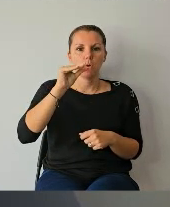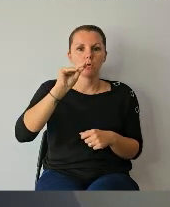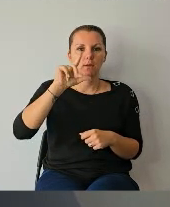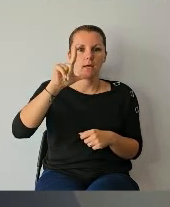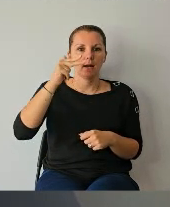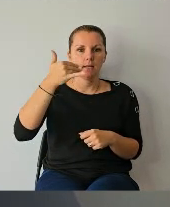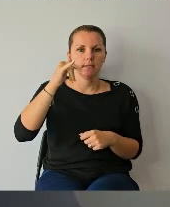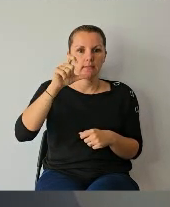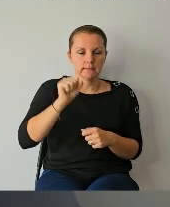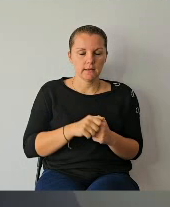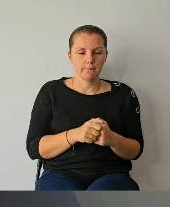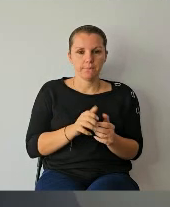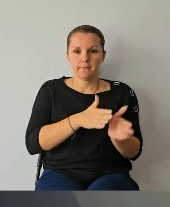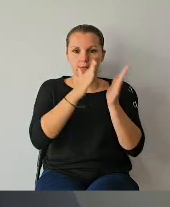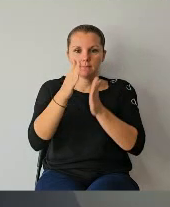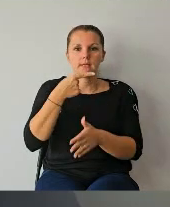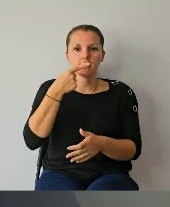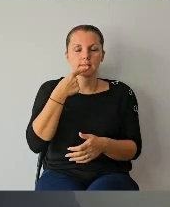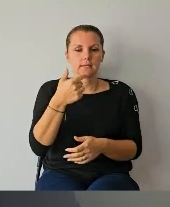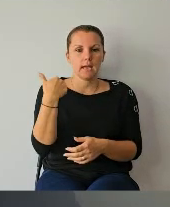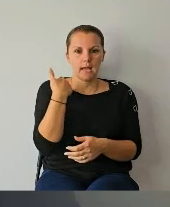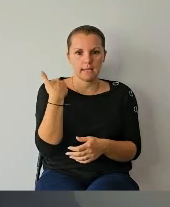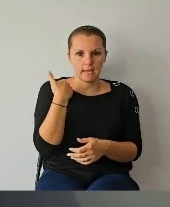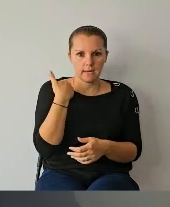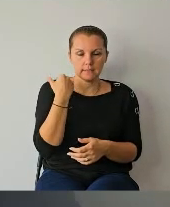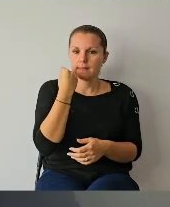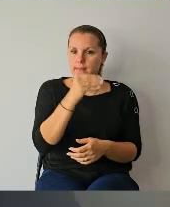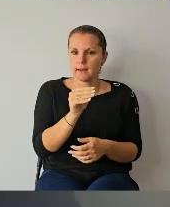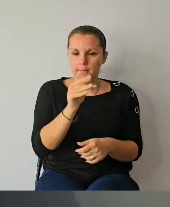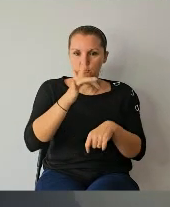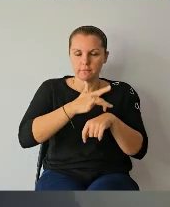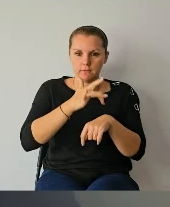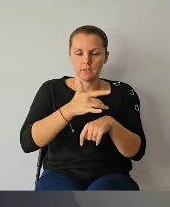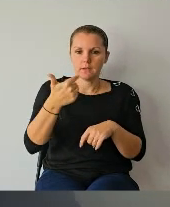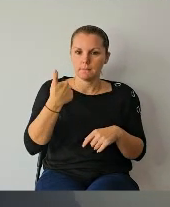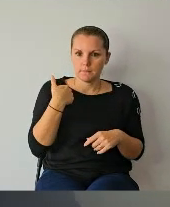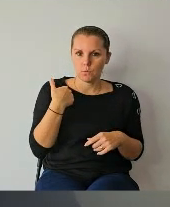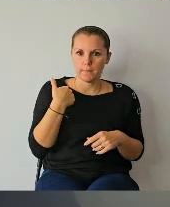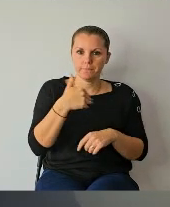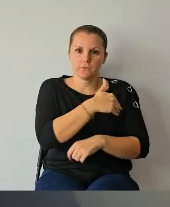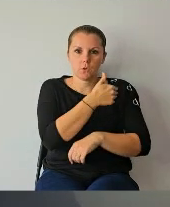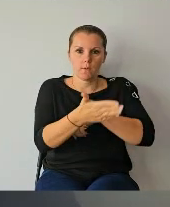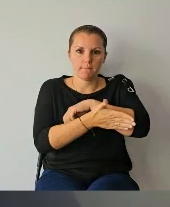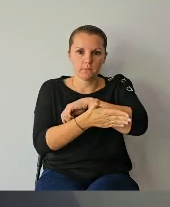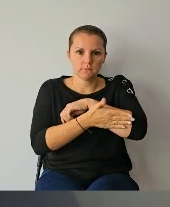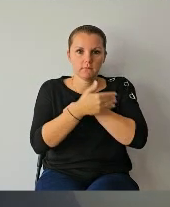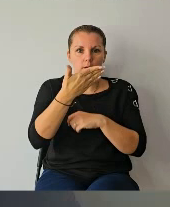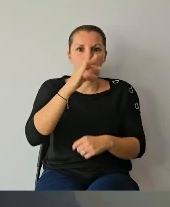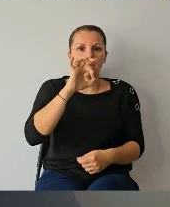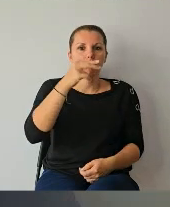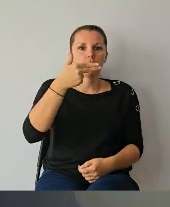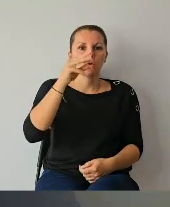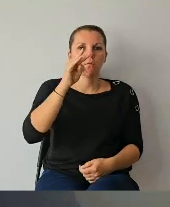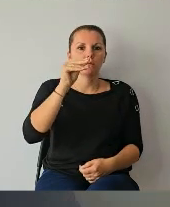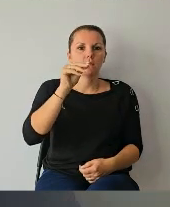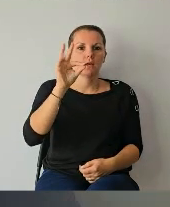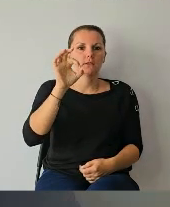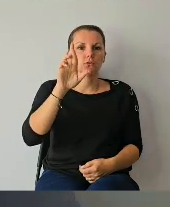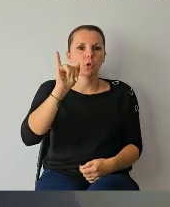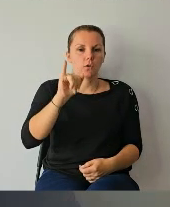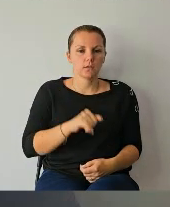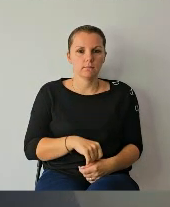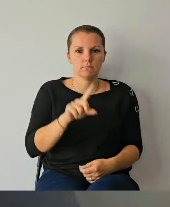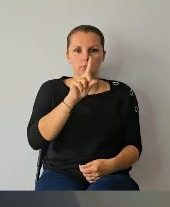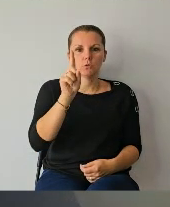Następnie z języka angielskiego najlepsze wyniki tutaj mieli Szkoła Podstawowa Montessori, Zgłobień,